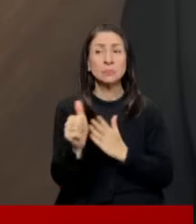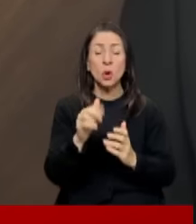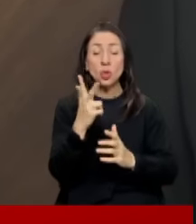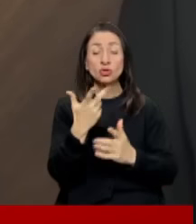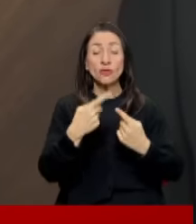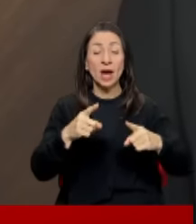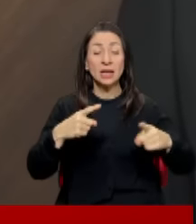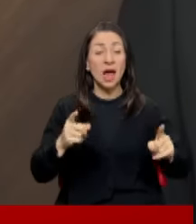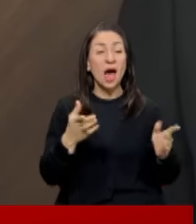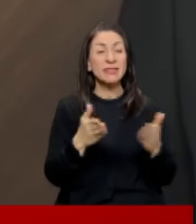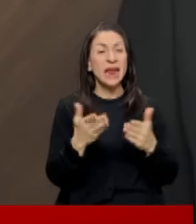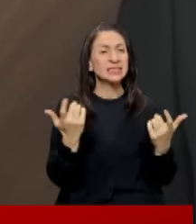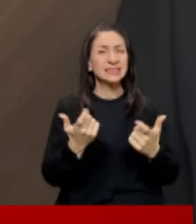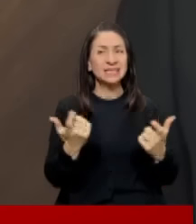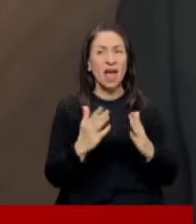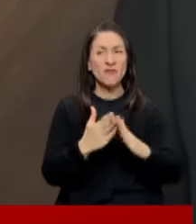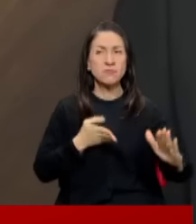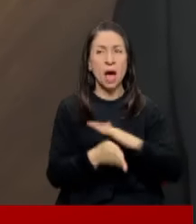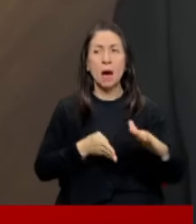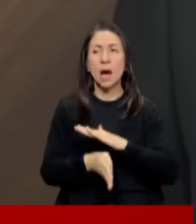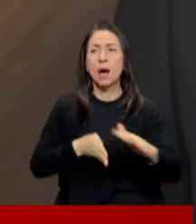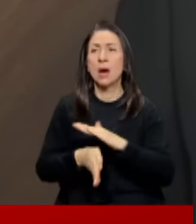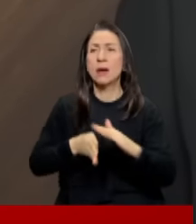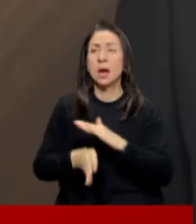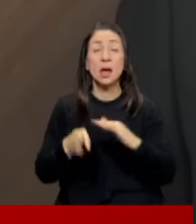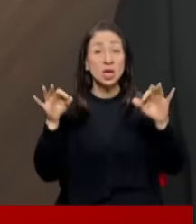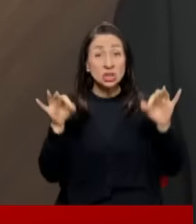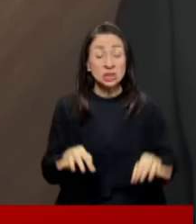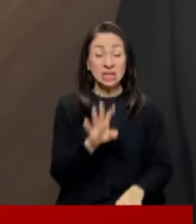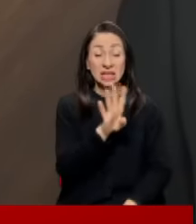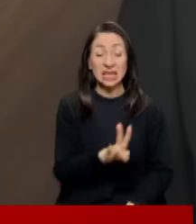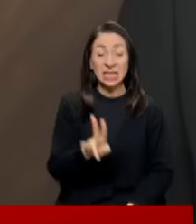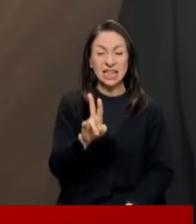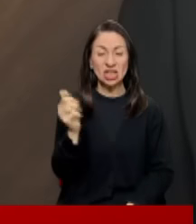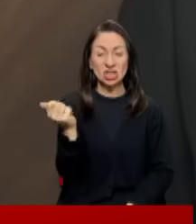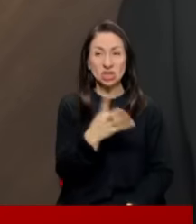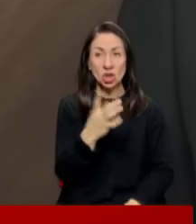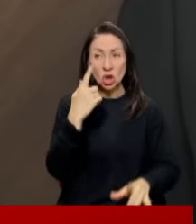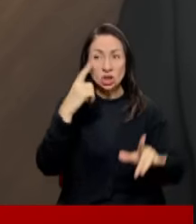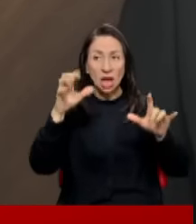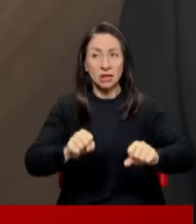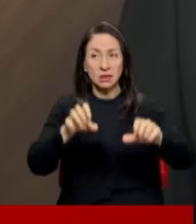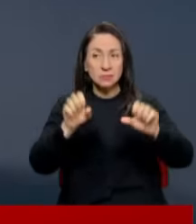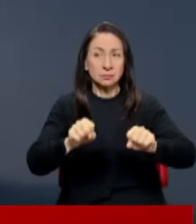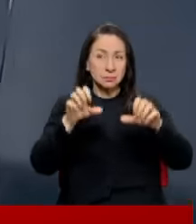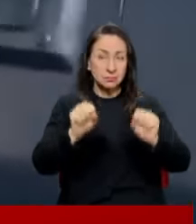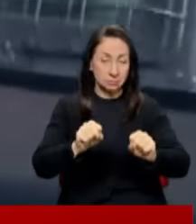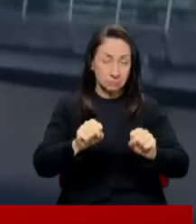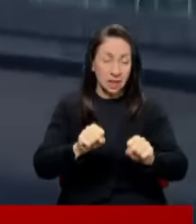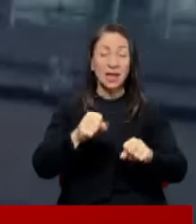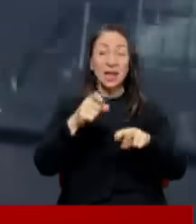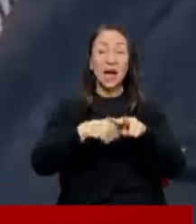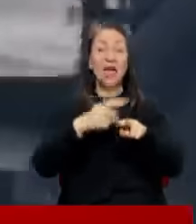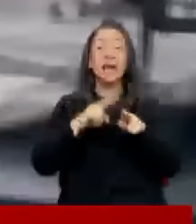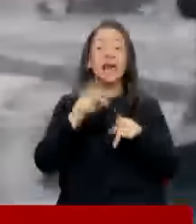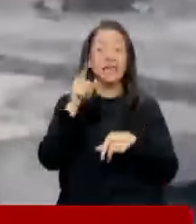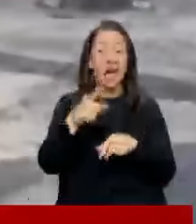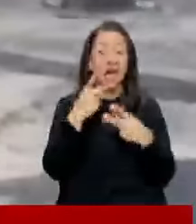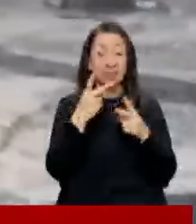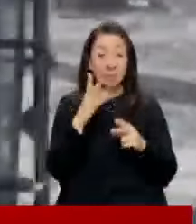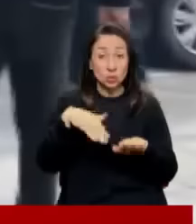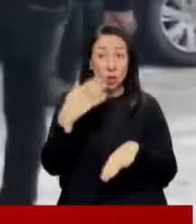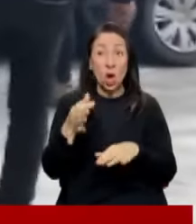ayrı adrese baskın düzenledi ve şu ana kadar 47 şahıs gözaltına alındı. Yerlikaya'nın açıklamalarından